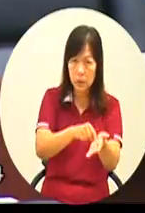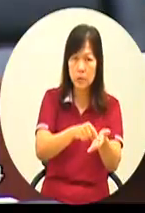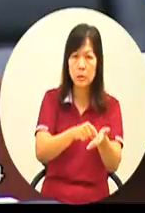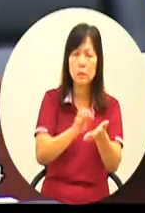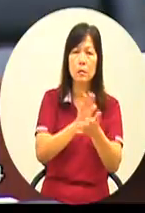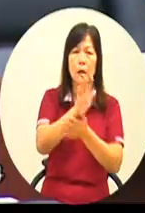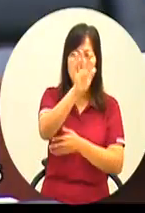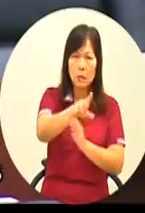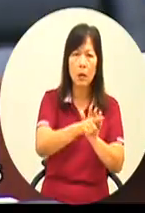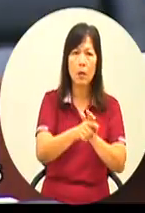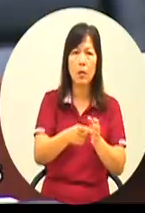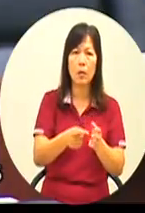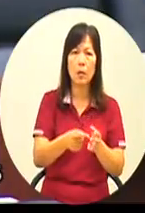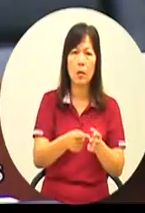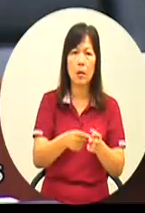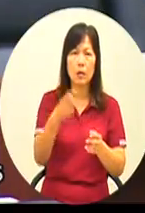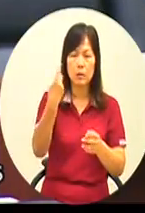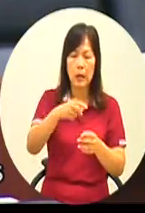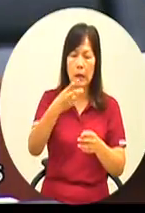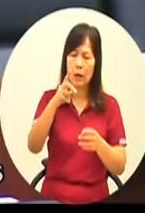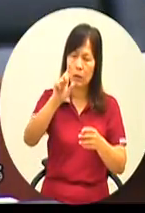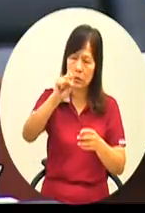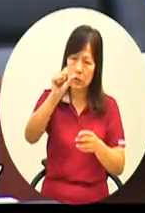呢，他们有15件，